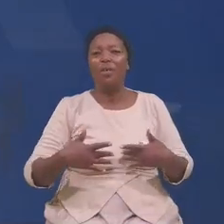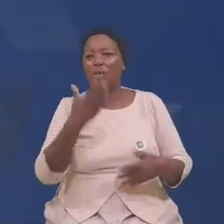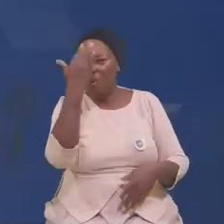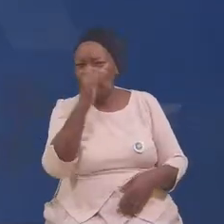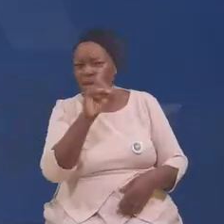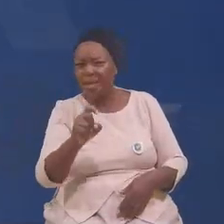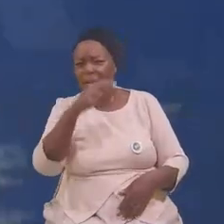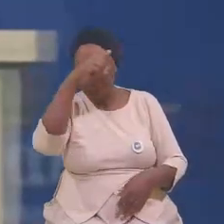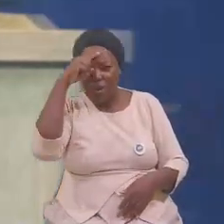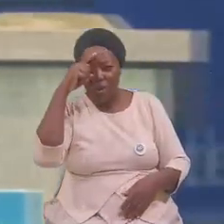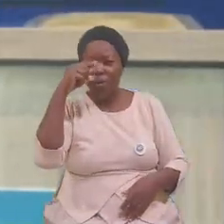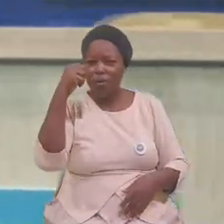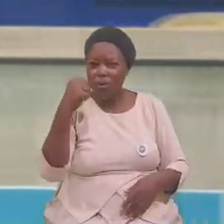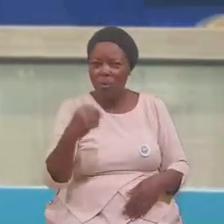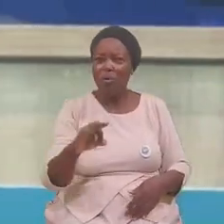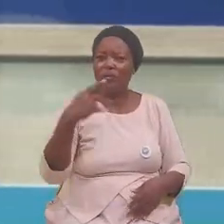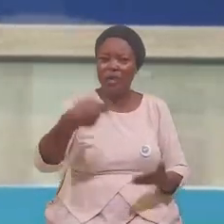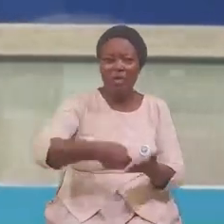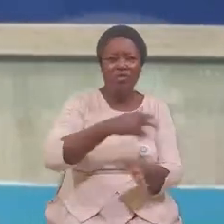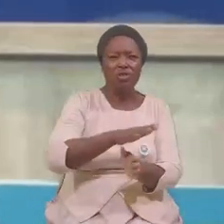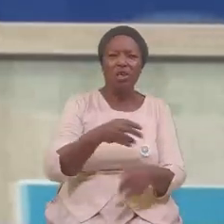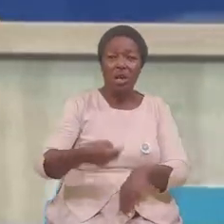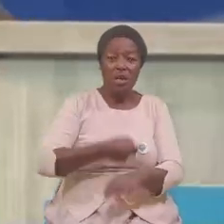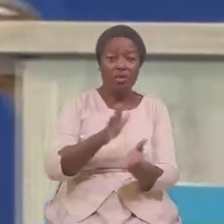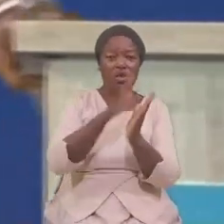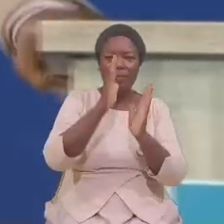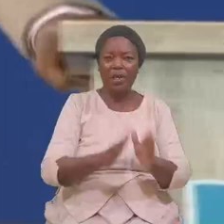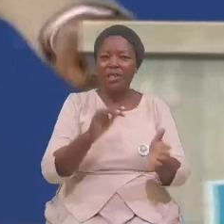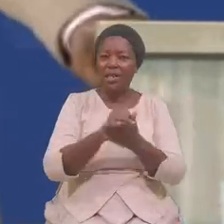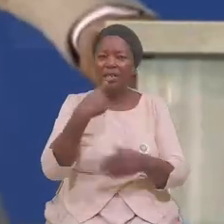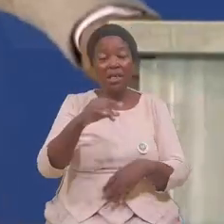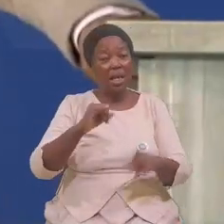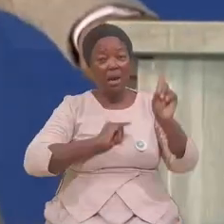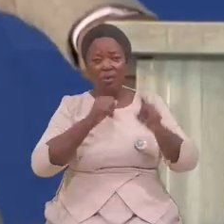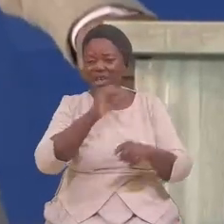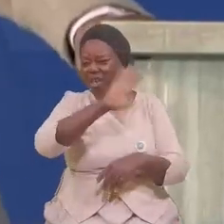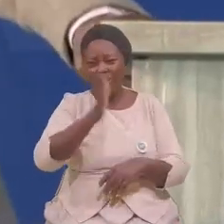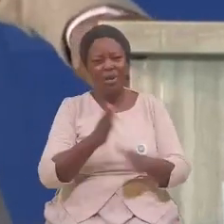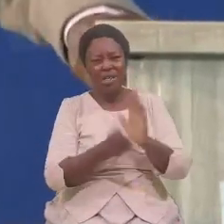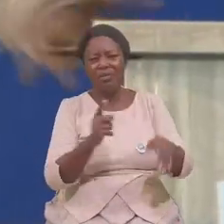Pourquoi? À cause du berger qui dit, je ne vais pas t'abandonner.